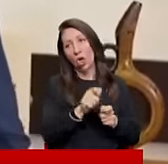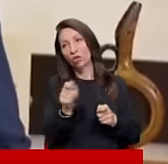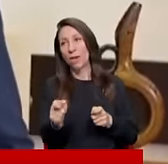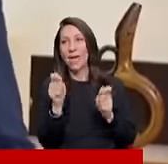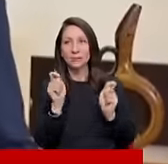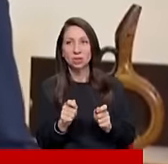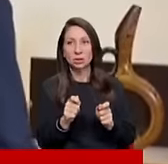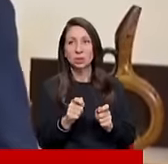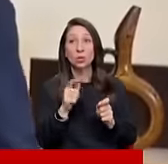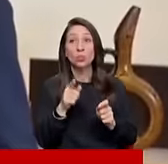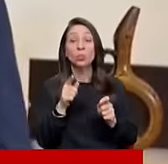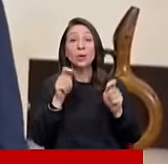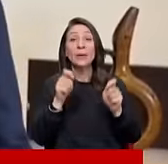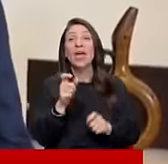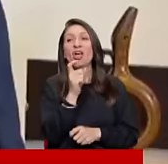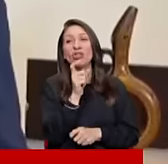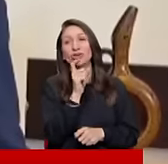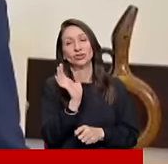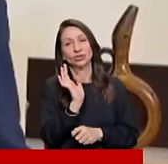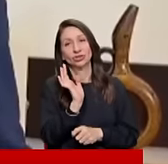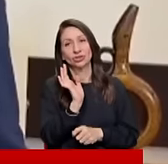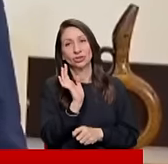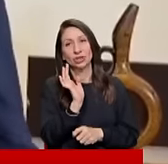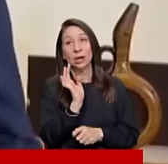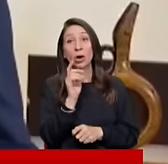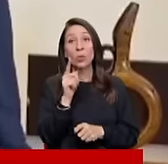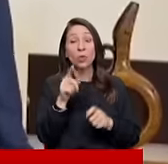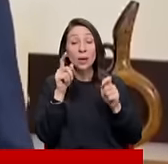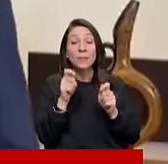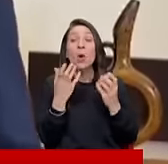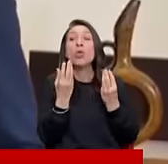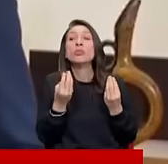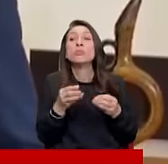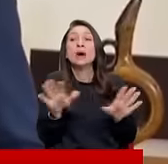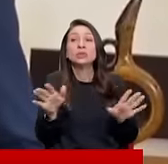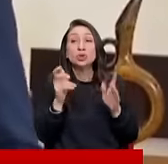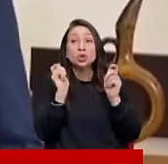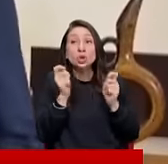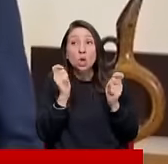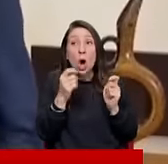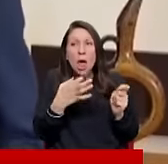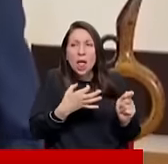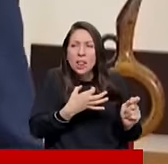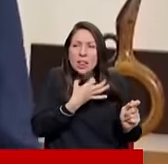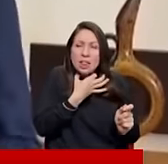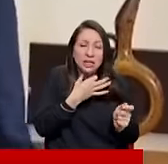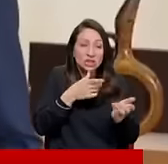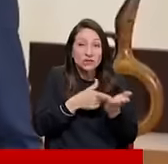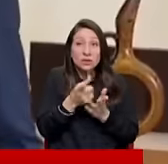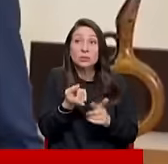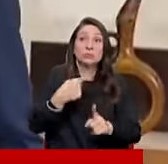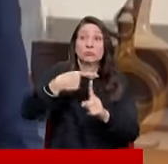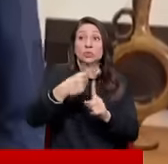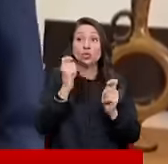ödeme yapacaklar. Bu uygulama tamamen yanlış bir uygulamadır. Bu uygulama olmaz. Zor koşullar altında ezilen çiftçiye bir zorluk